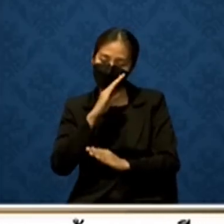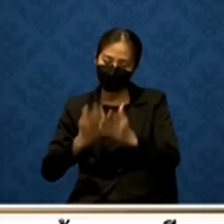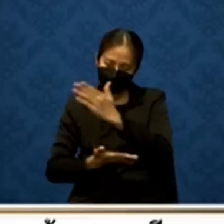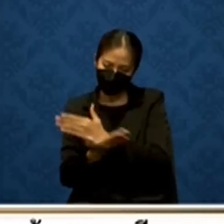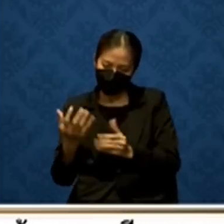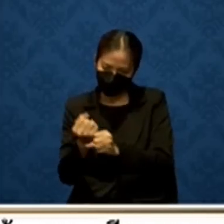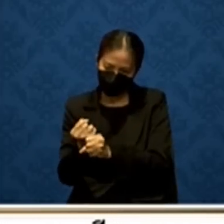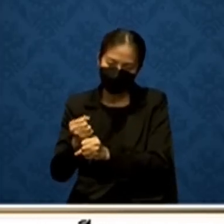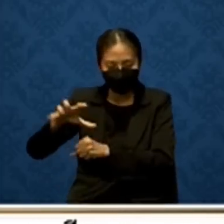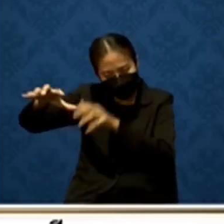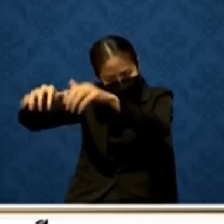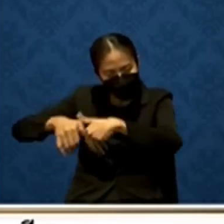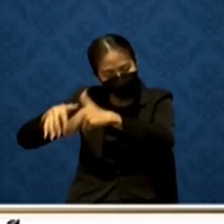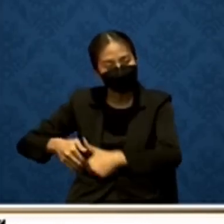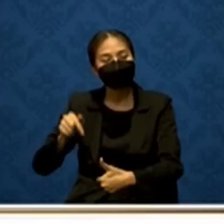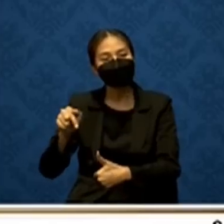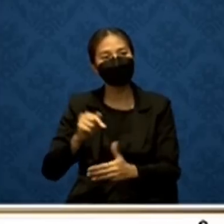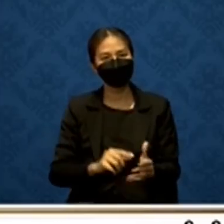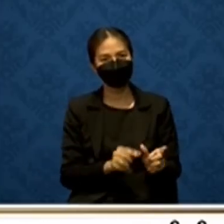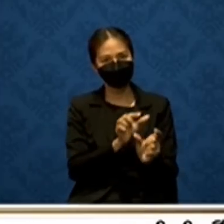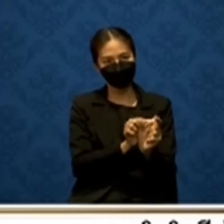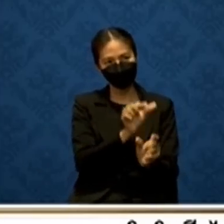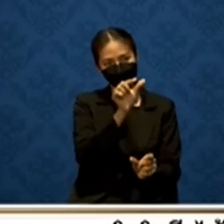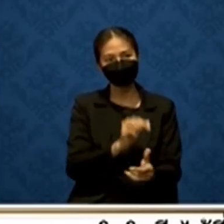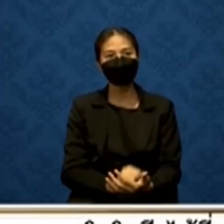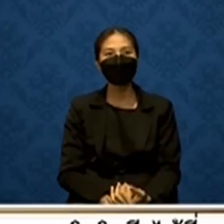ให้มัตลักได้สำหรบอัแกล้